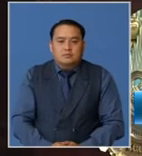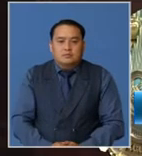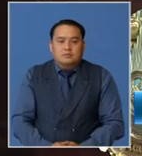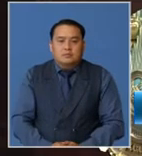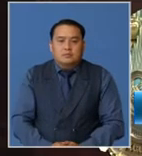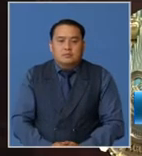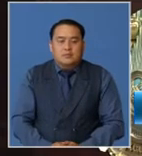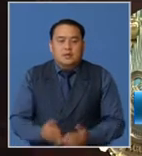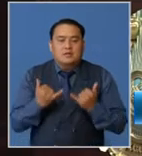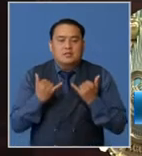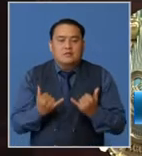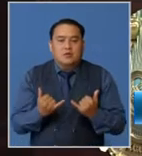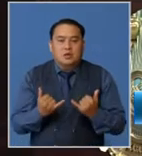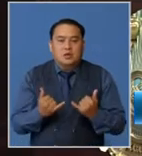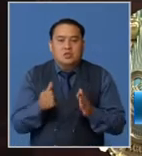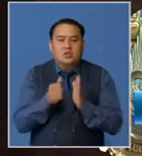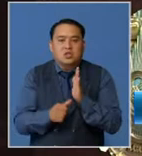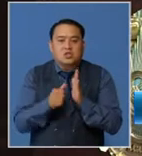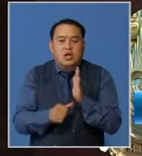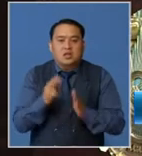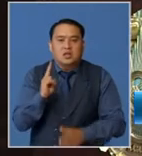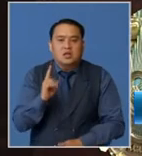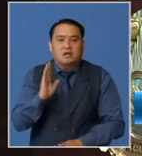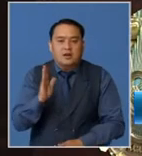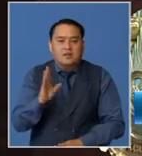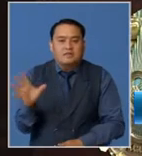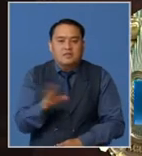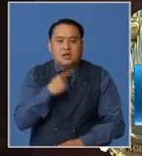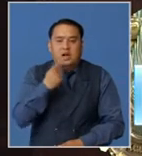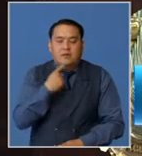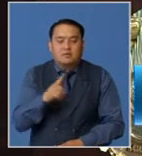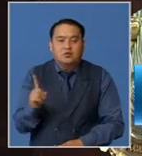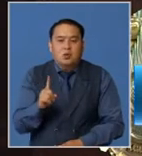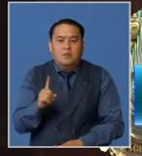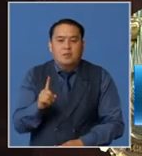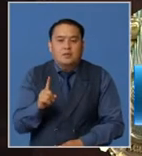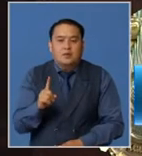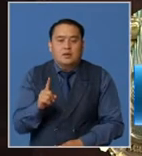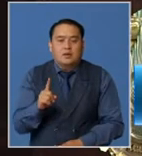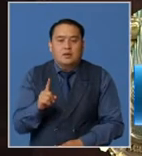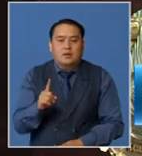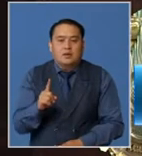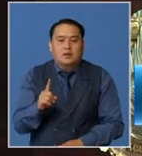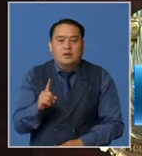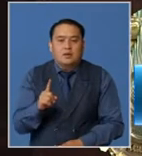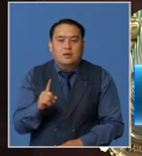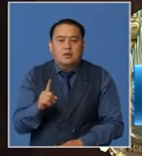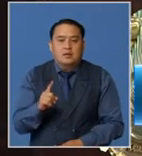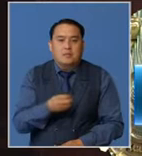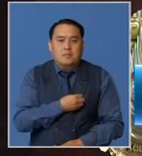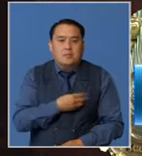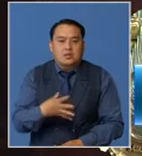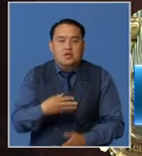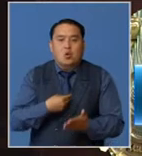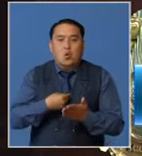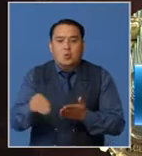На сегодняшний день 60 квартир везде говорим. В прессе тоже было. За счет меценатов купили.